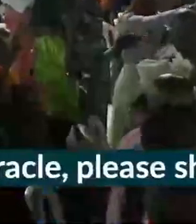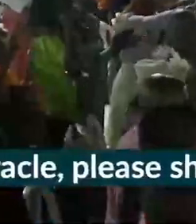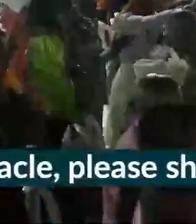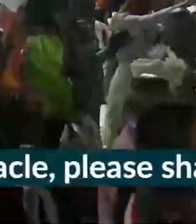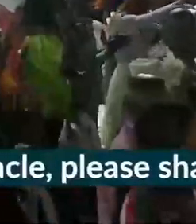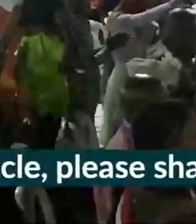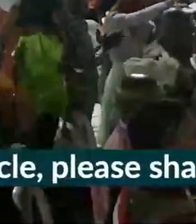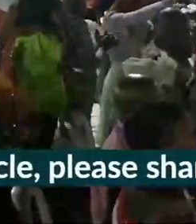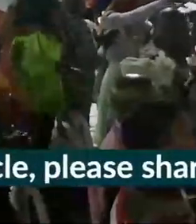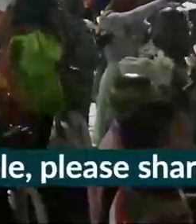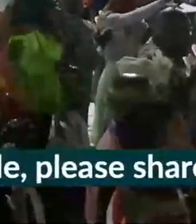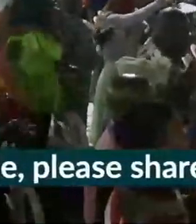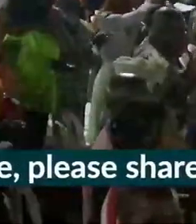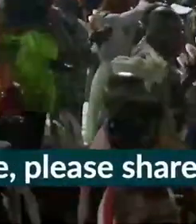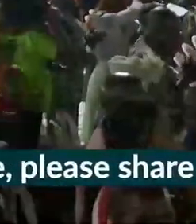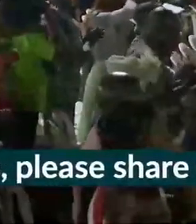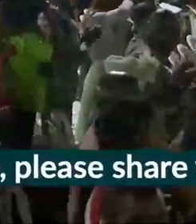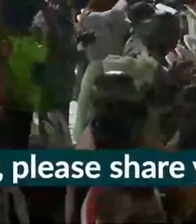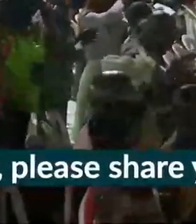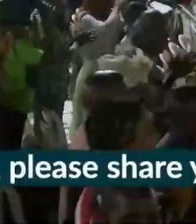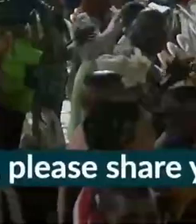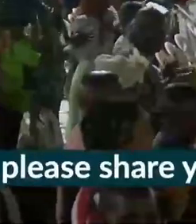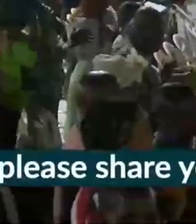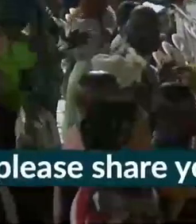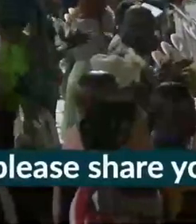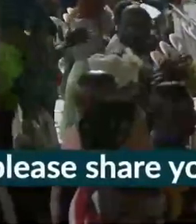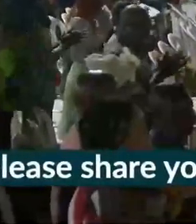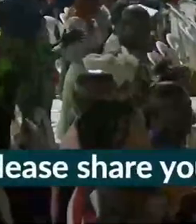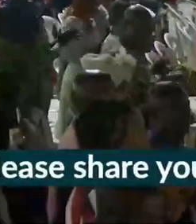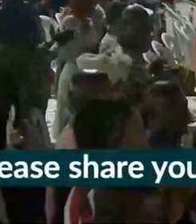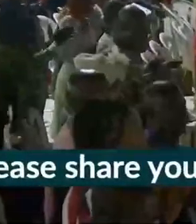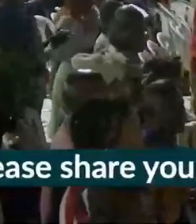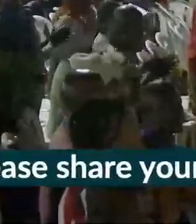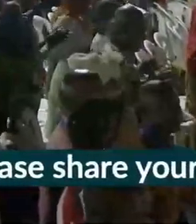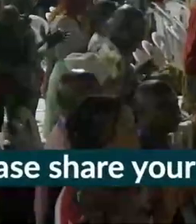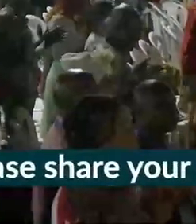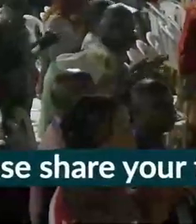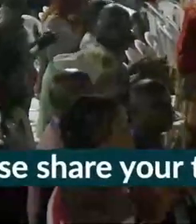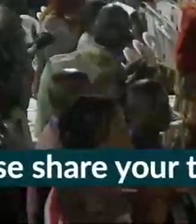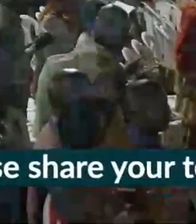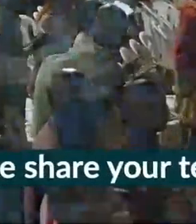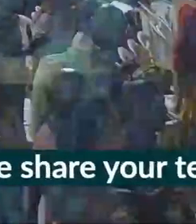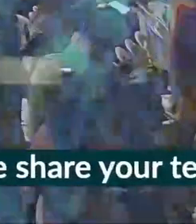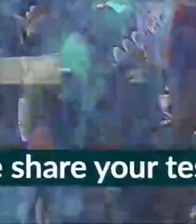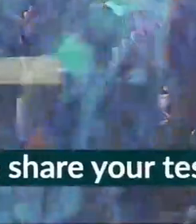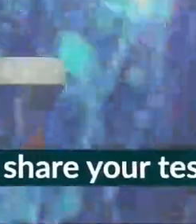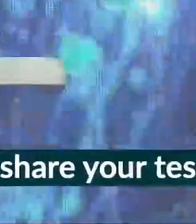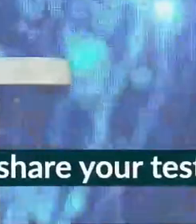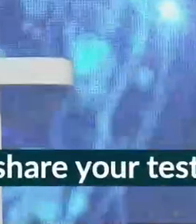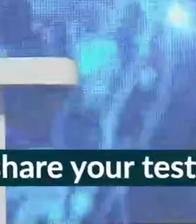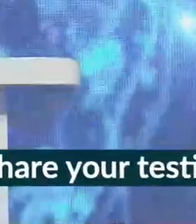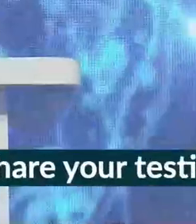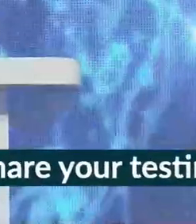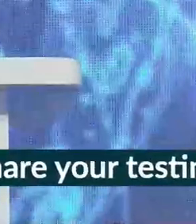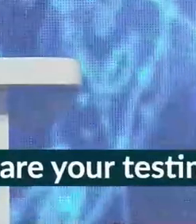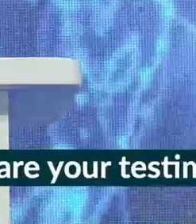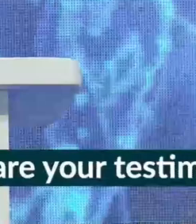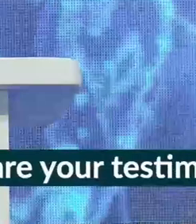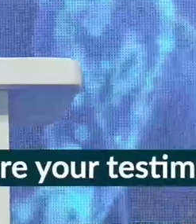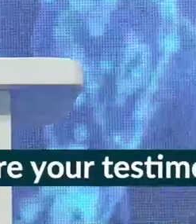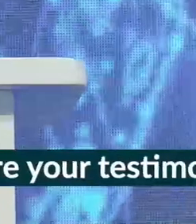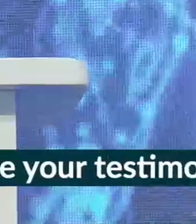Vous verrez que votre miracle est là. Si vous ne pouvez pas voir, ouvrez les yeux maintenant, vous allez voir maintenant.